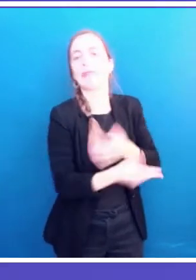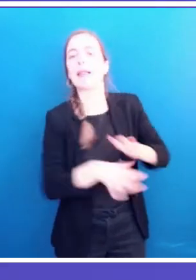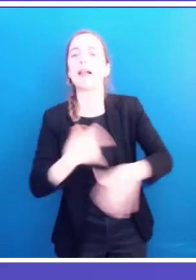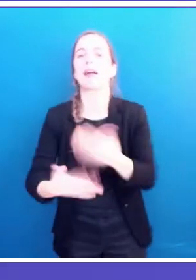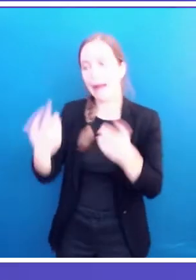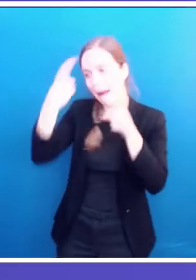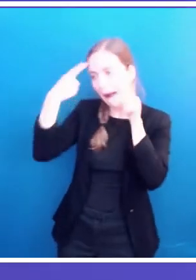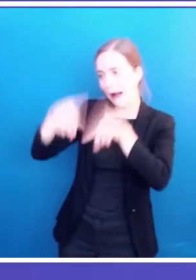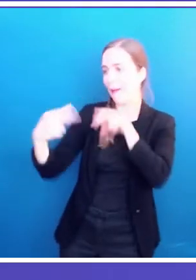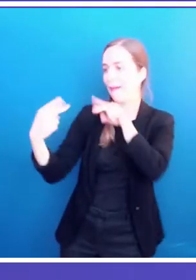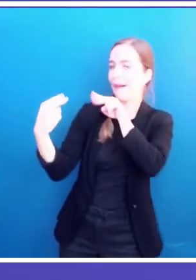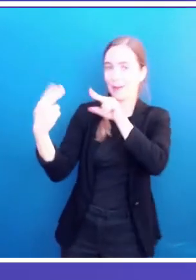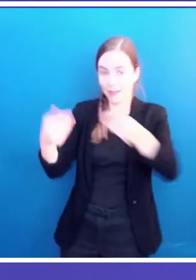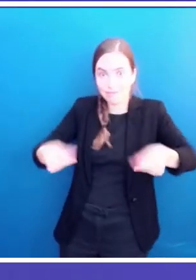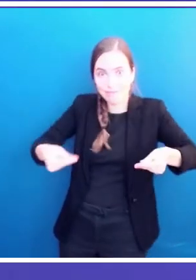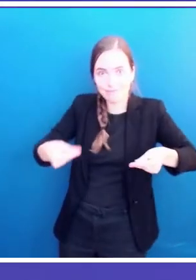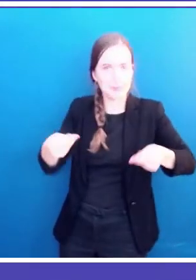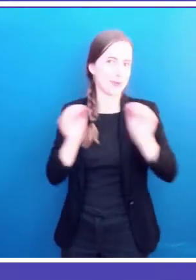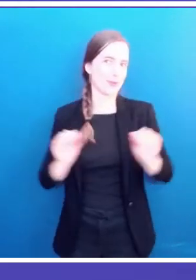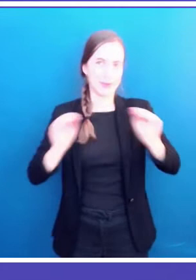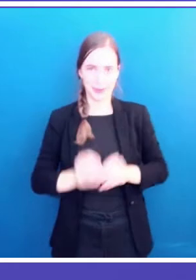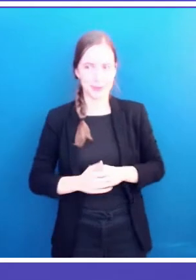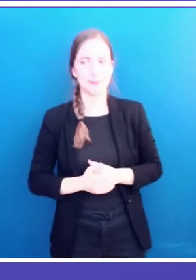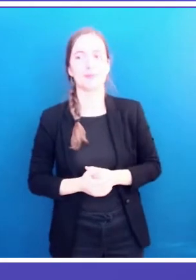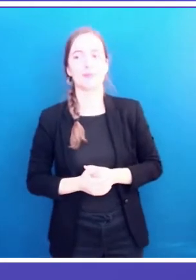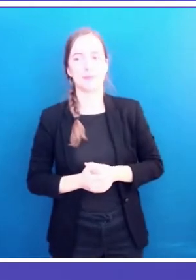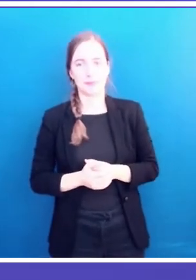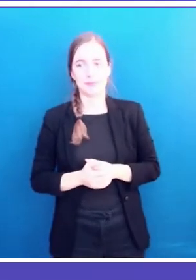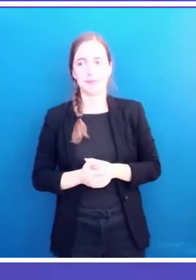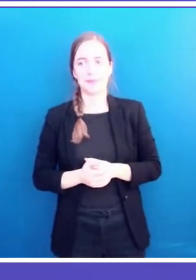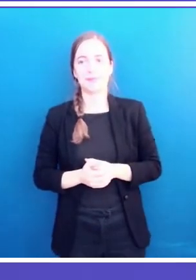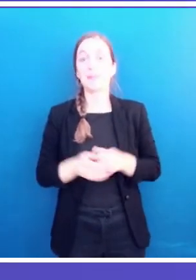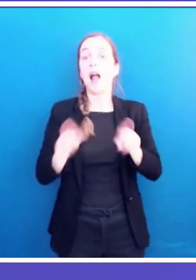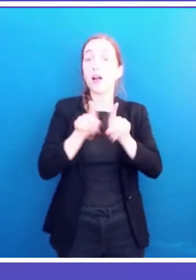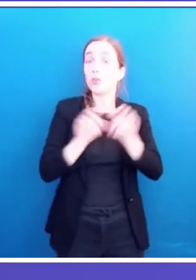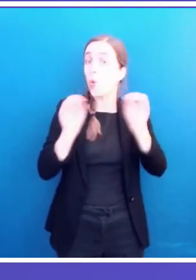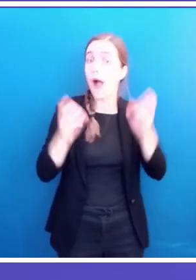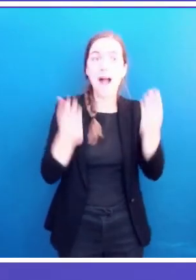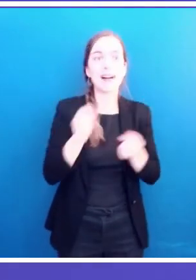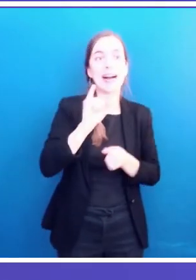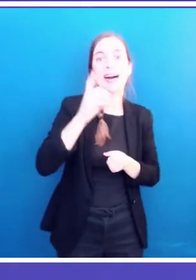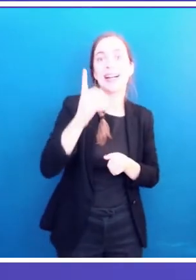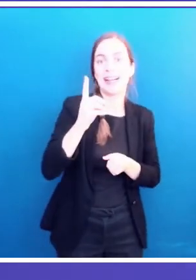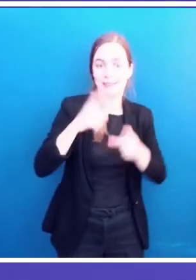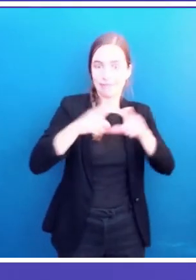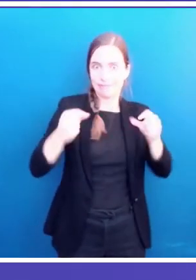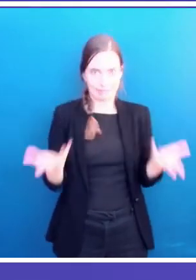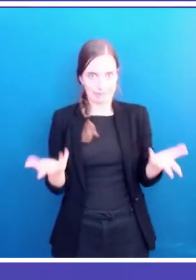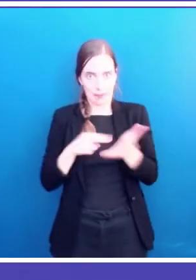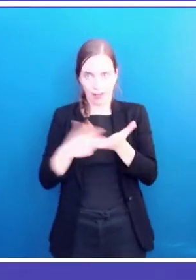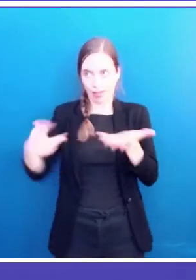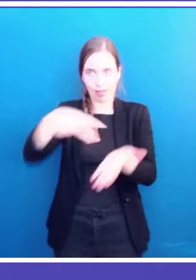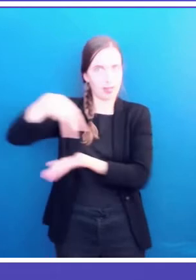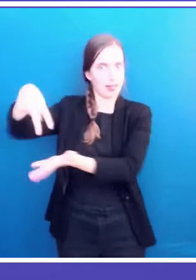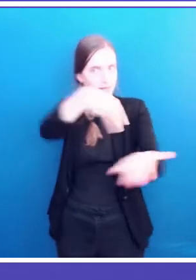أيضا من ترويج العمالة لمن يعمل في القطاع الرسمي وغير الرسمي.